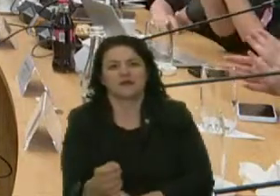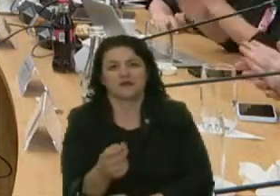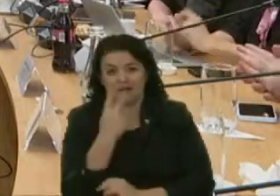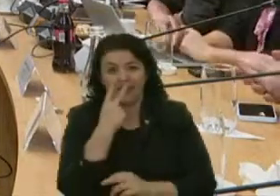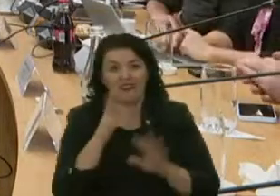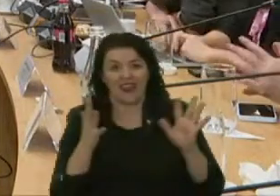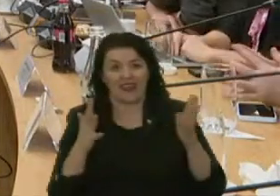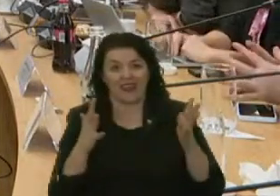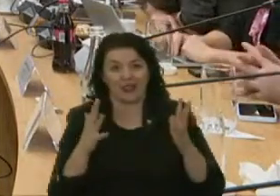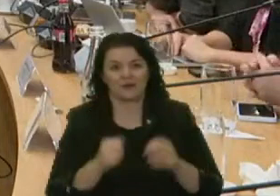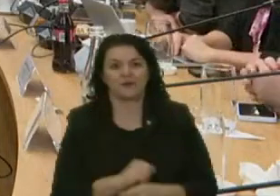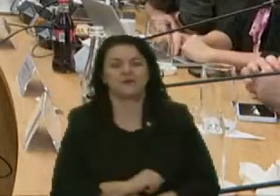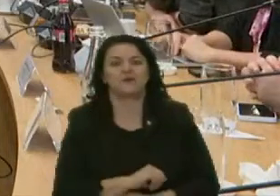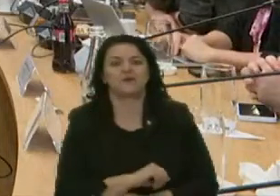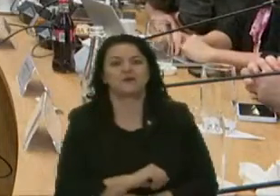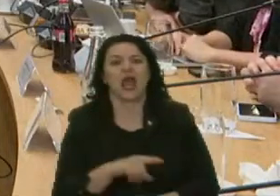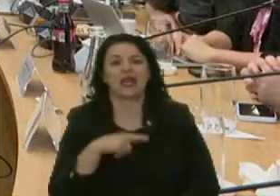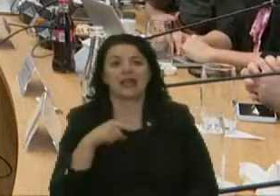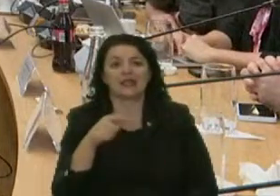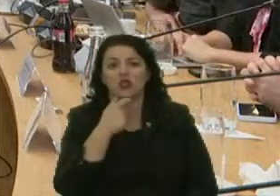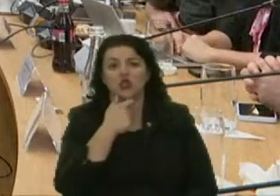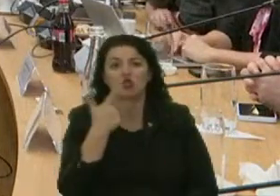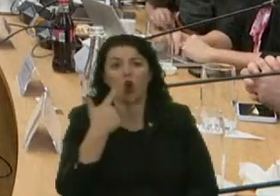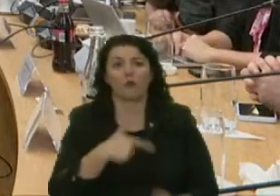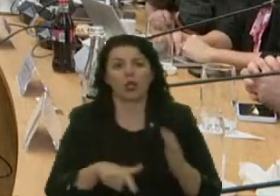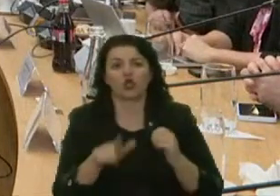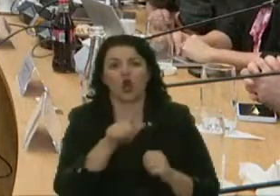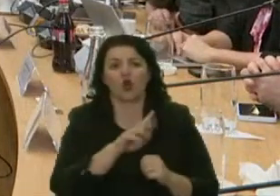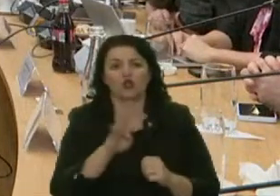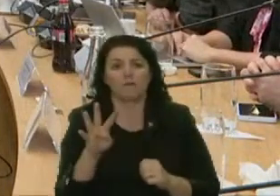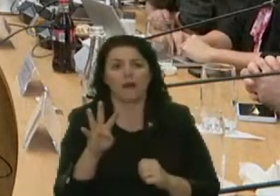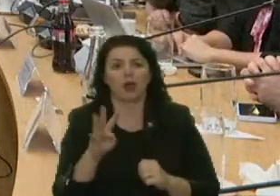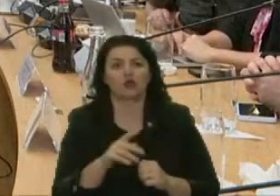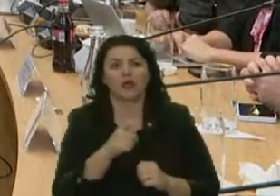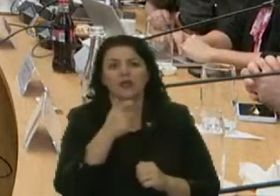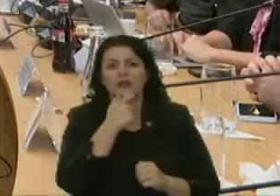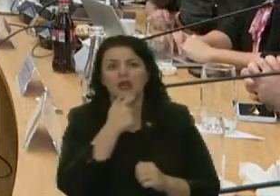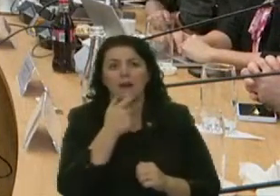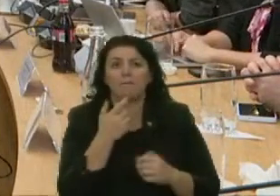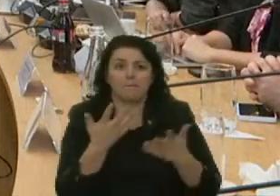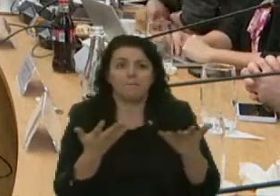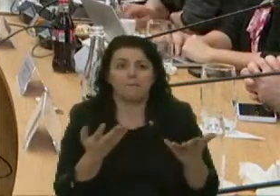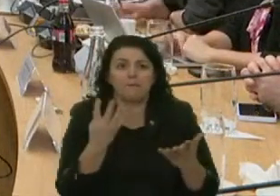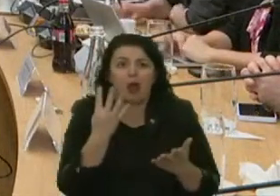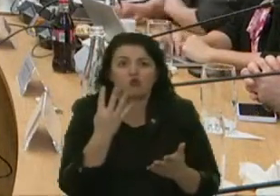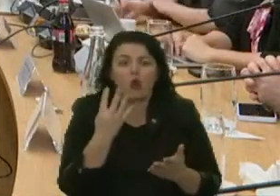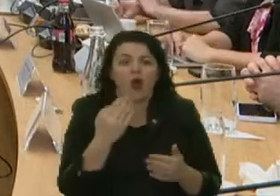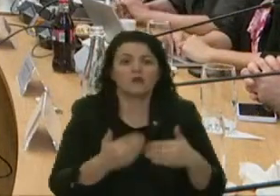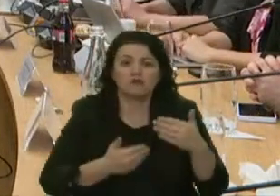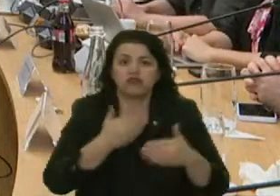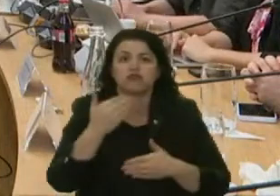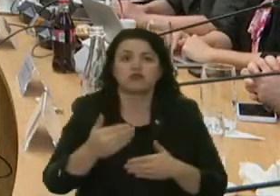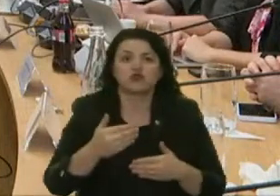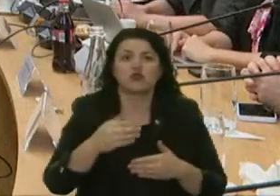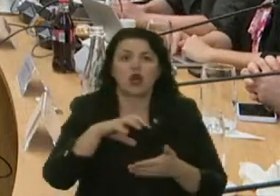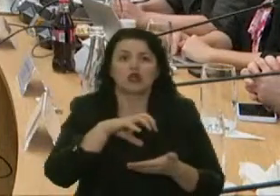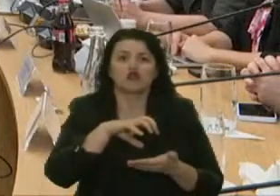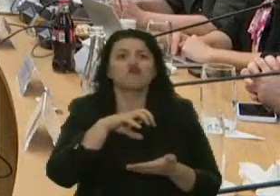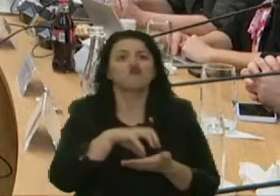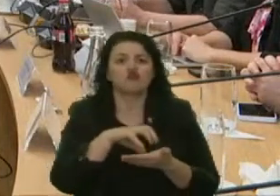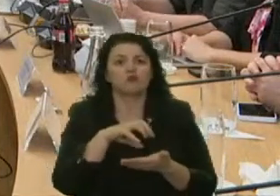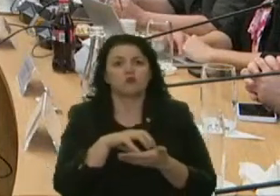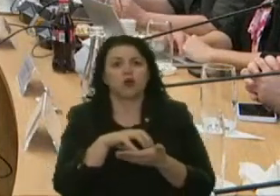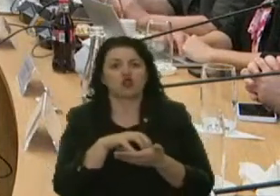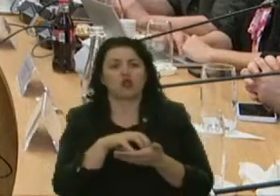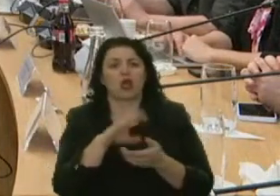cultural este 2024 cred că de cel puțin patru ani de zile și Centrul cultural clujan a depus nenumărate solicitări prin